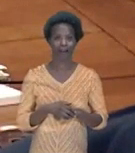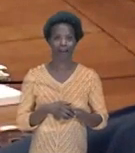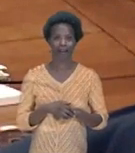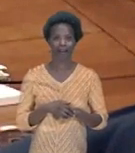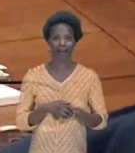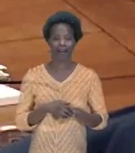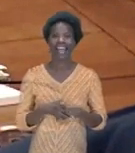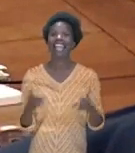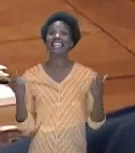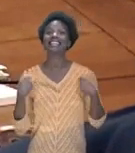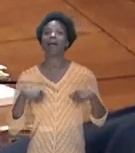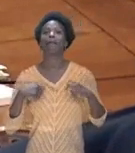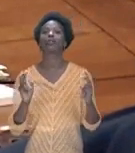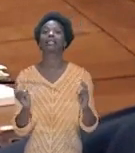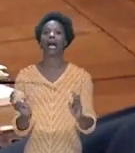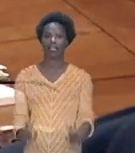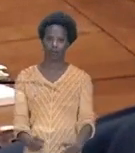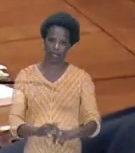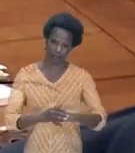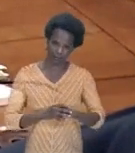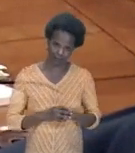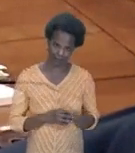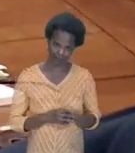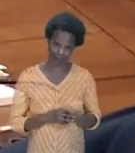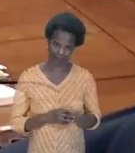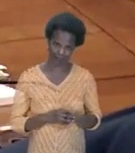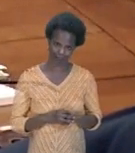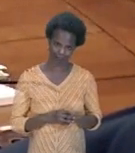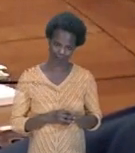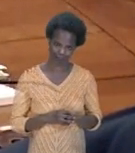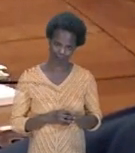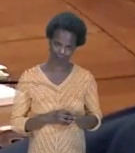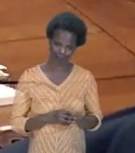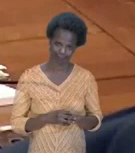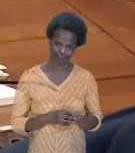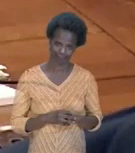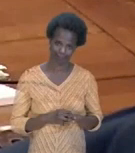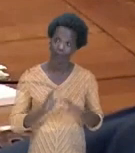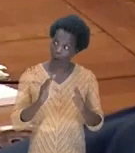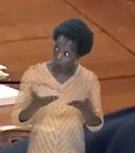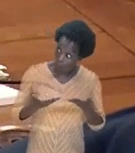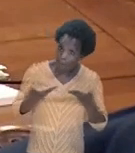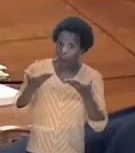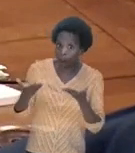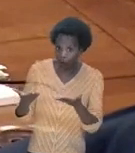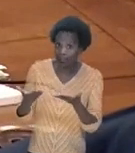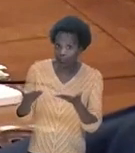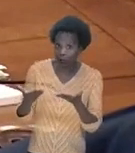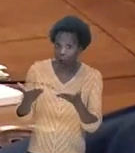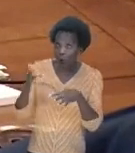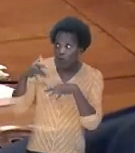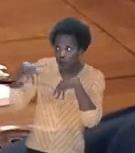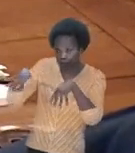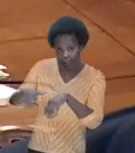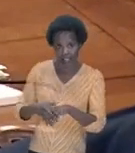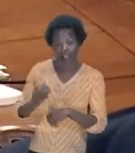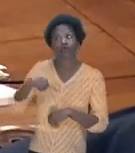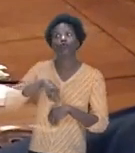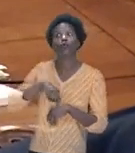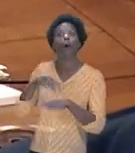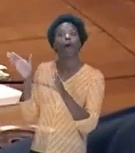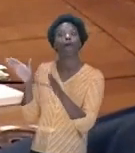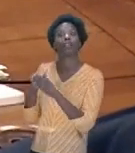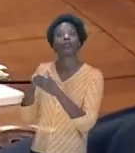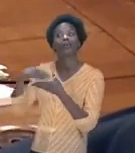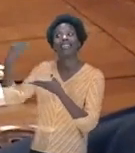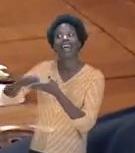collectivité. Et d'ailleurs, pour nous permettre de faire une proposition la plus fine possible, nous vous avions demandé de nous fournir un certain nombre